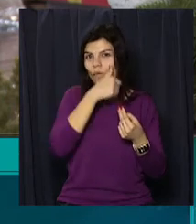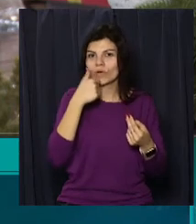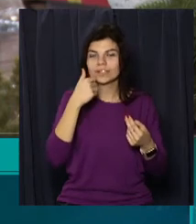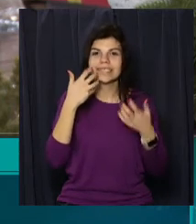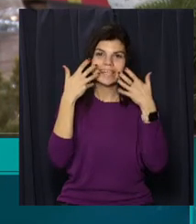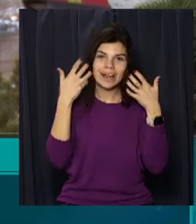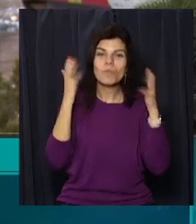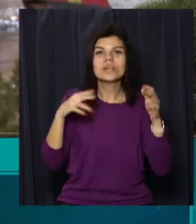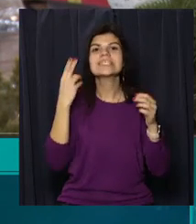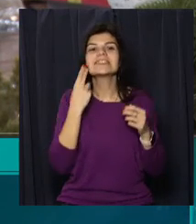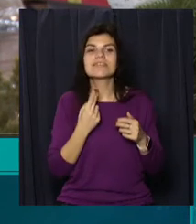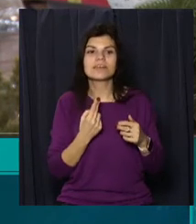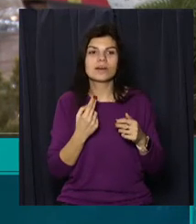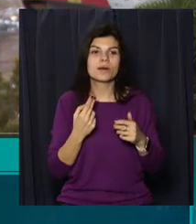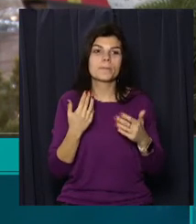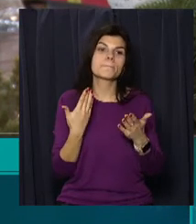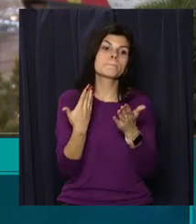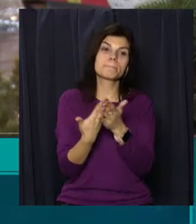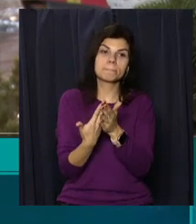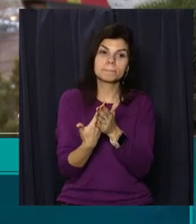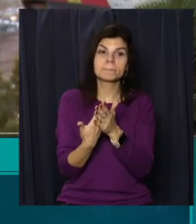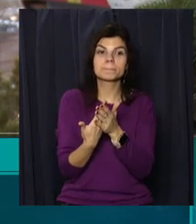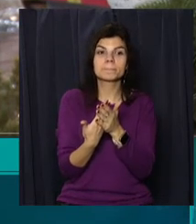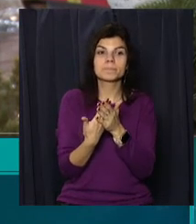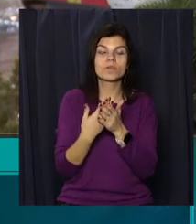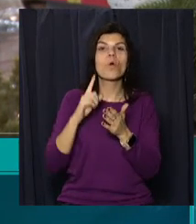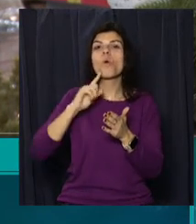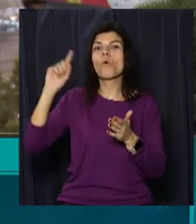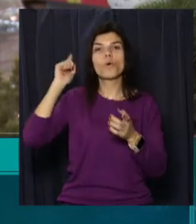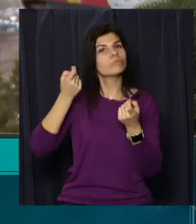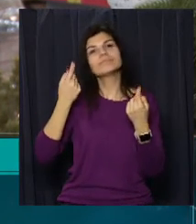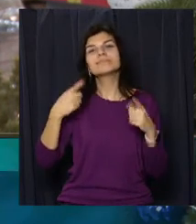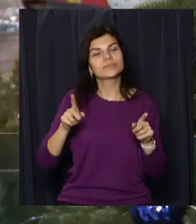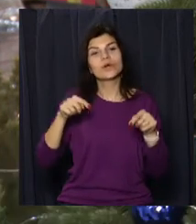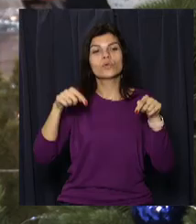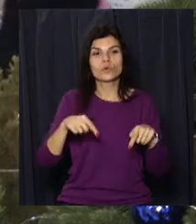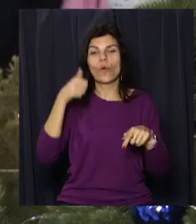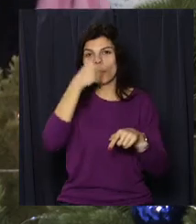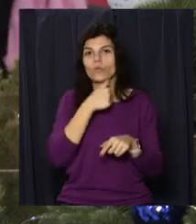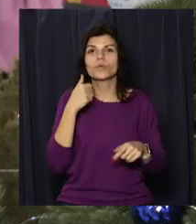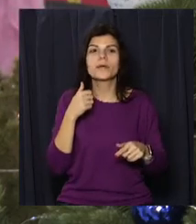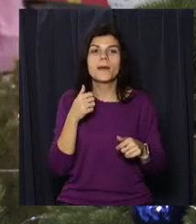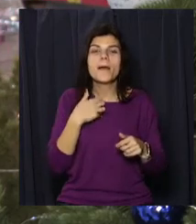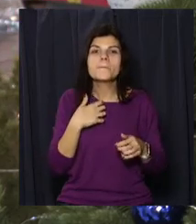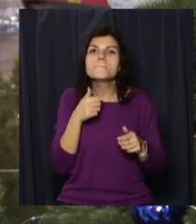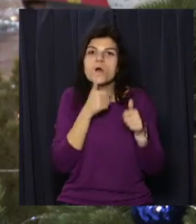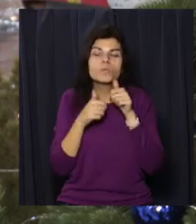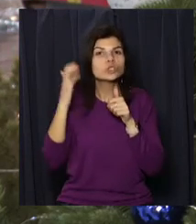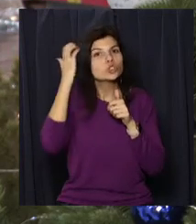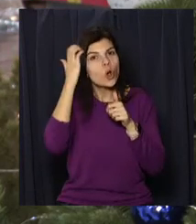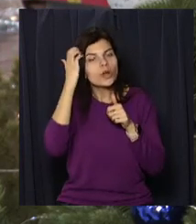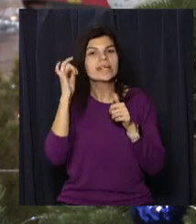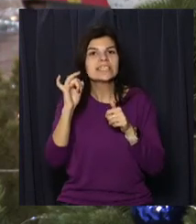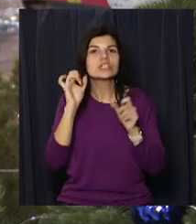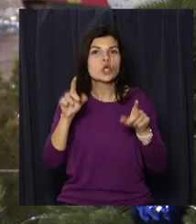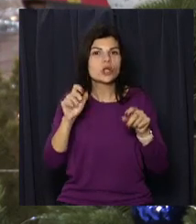цвета, немножко отличающиеся от прошлого года, но сейчас люди пытаются экспериментировать черный и золотистый цвет. Потом